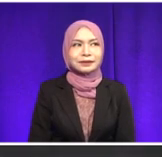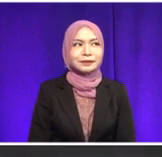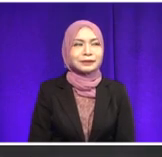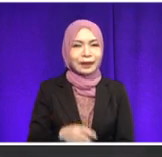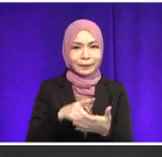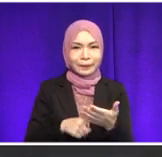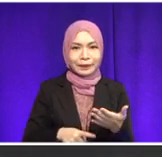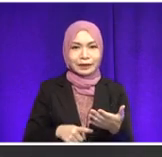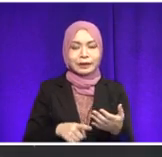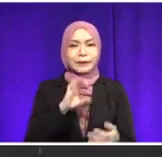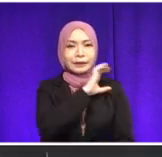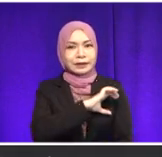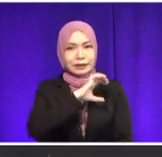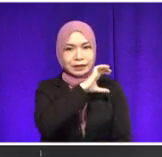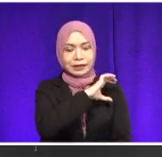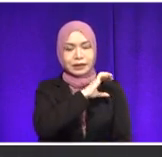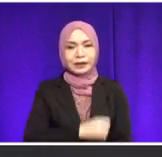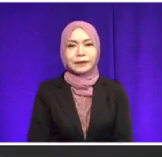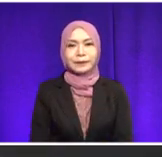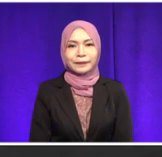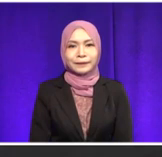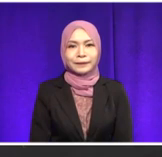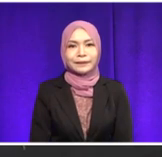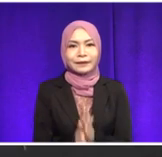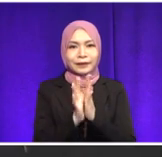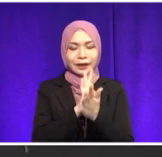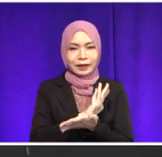jadi kalau tak cukup nanti kita bicara